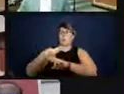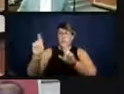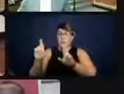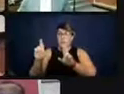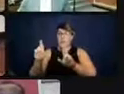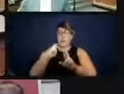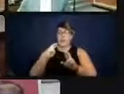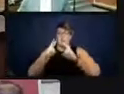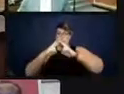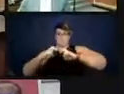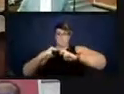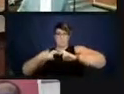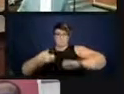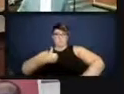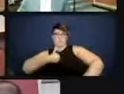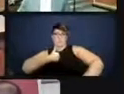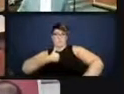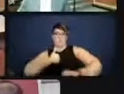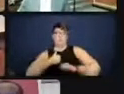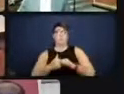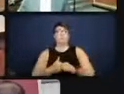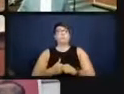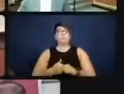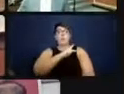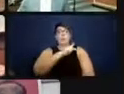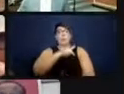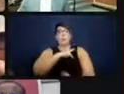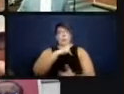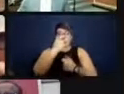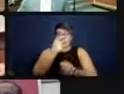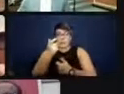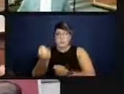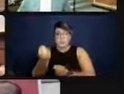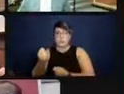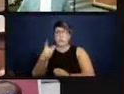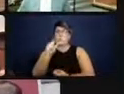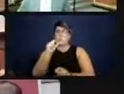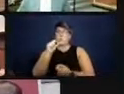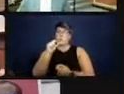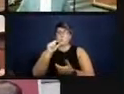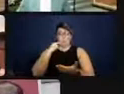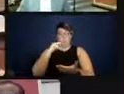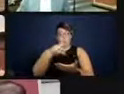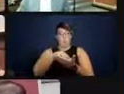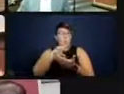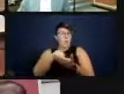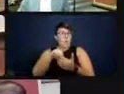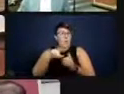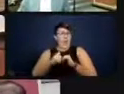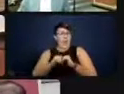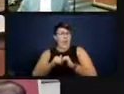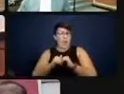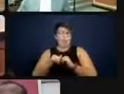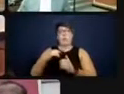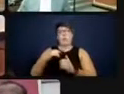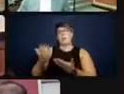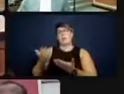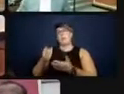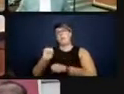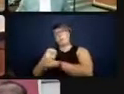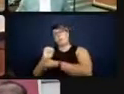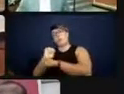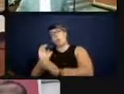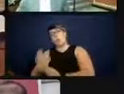mambo zaidi kuhusu kazi mbalimbali mbali. Na hapa wataweza kuelewa mambo ambayo